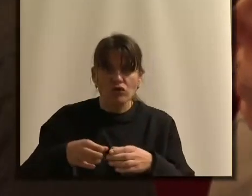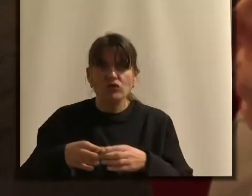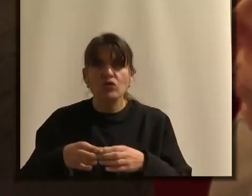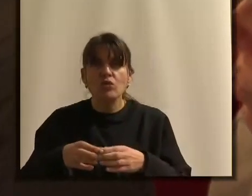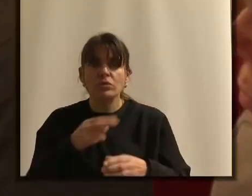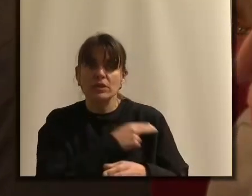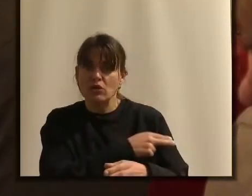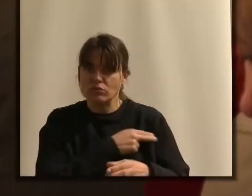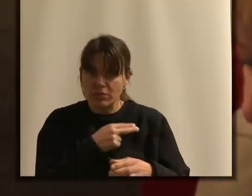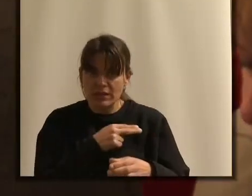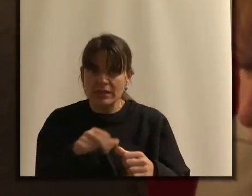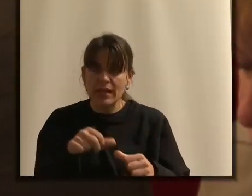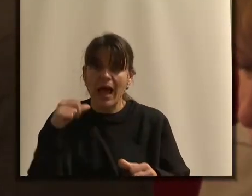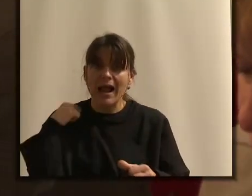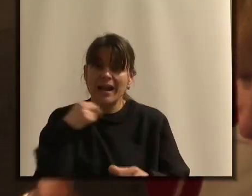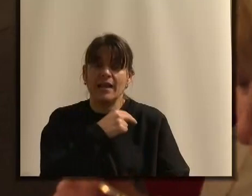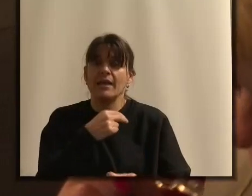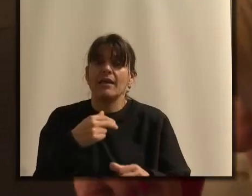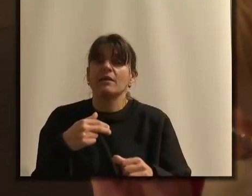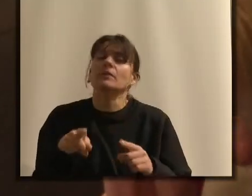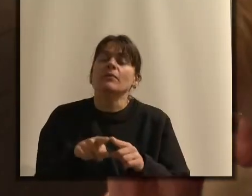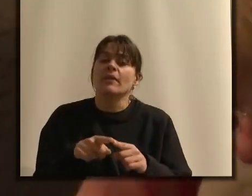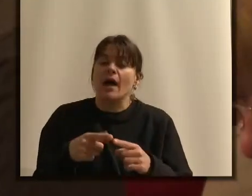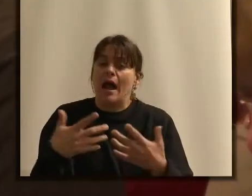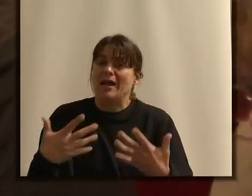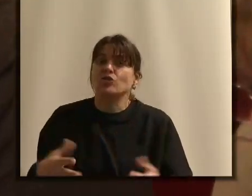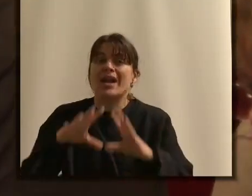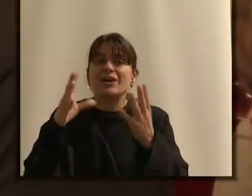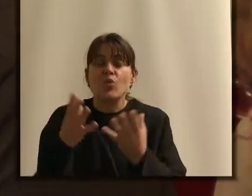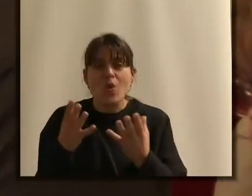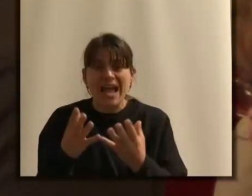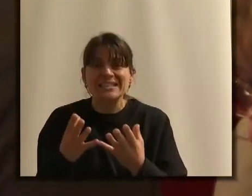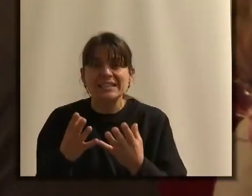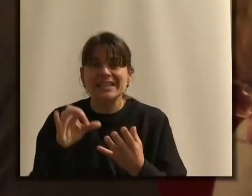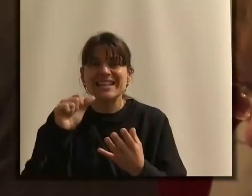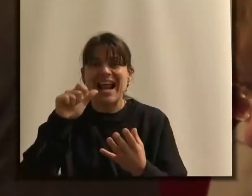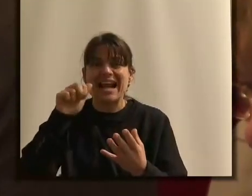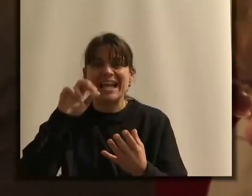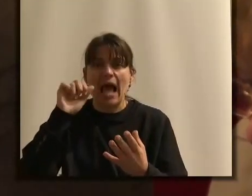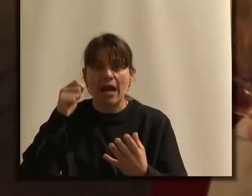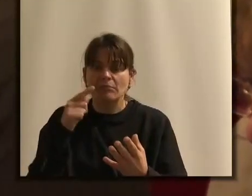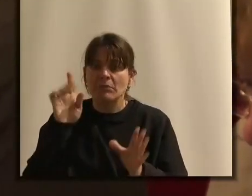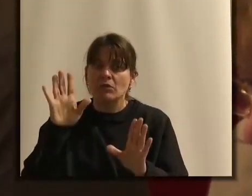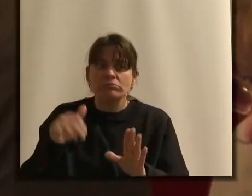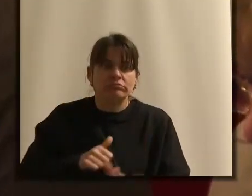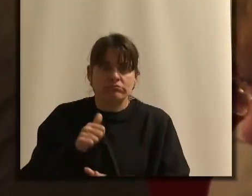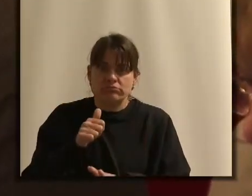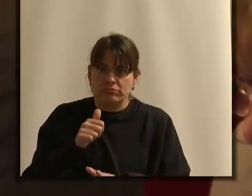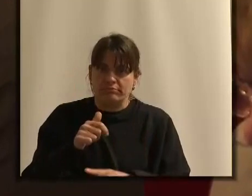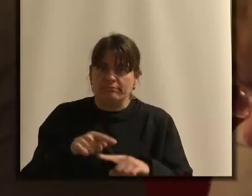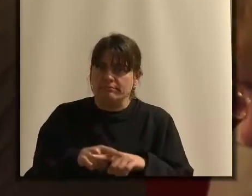internacionals de l'hospital que es va muntar en l'actual Col·legi Escorial, però justament